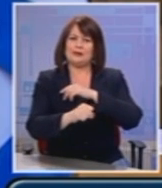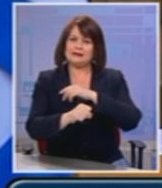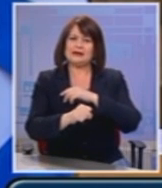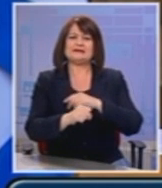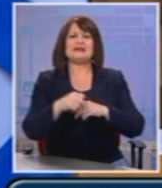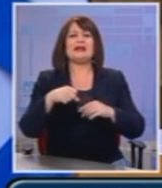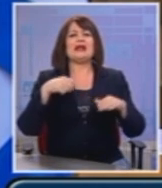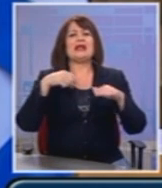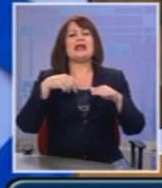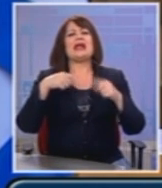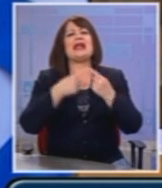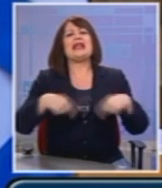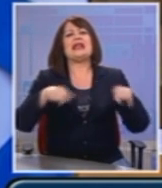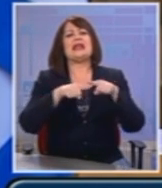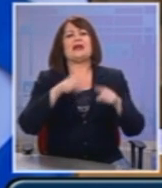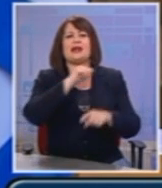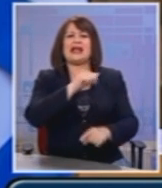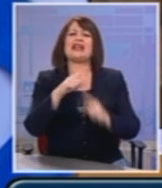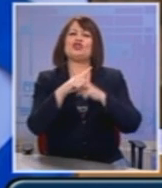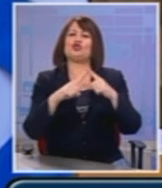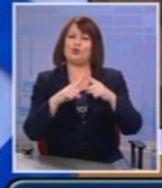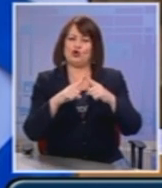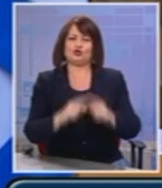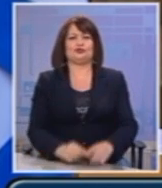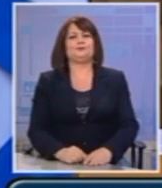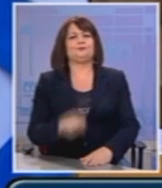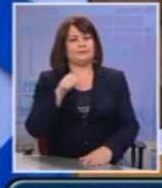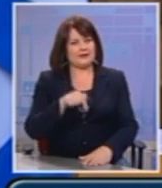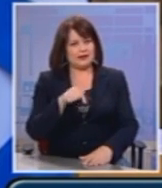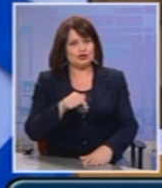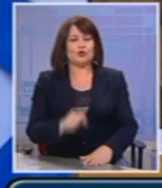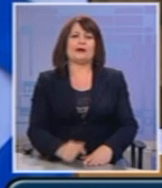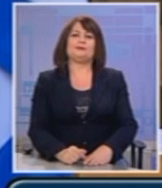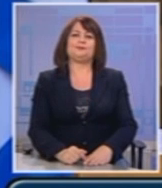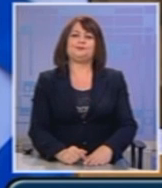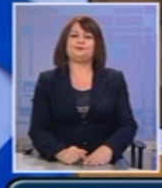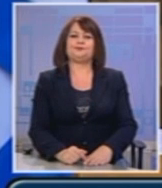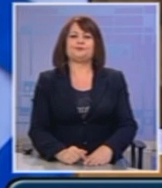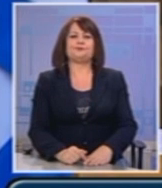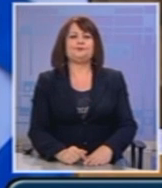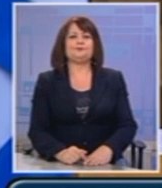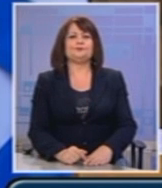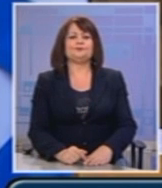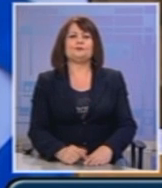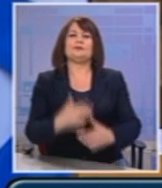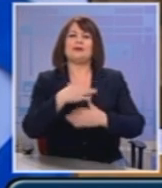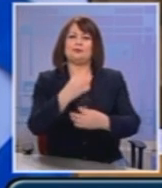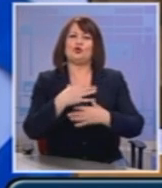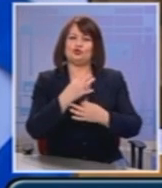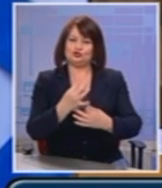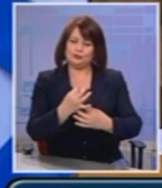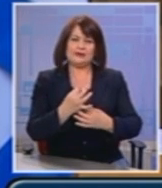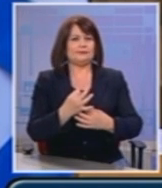λιμένων κύριος αθανάσιος χριστόπουλος ε τώρα πηγαίνουμε στι στους εκπροσώπους